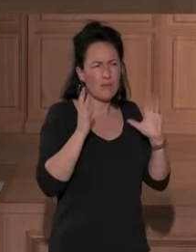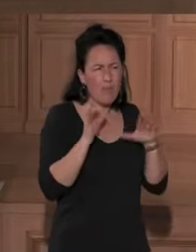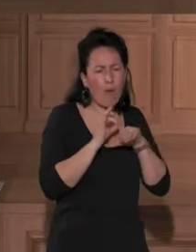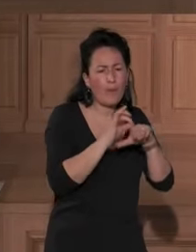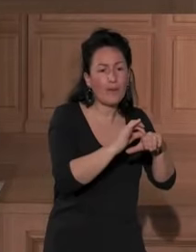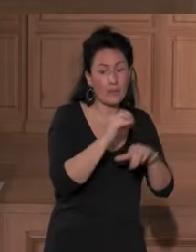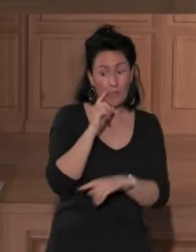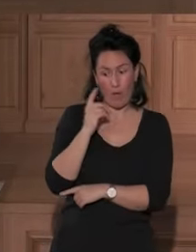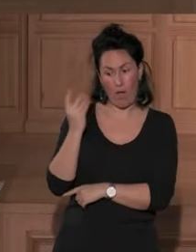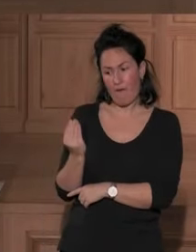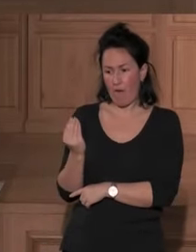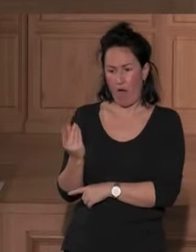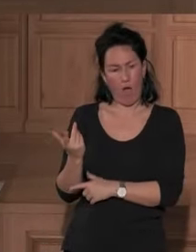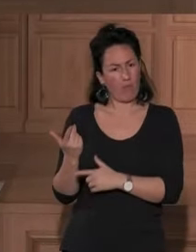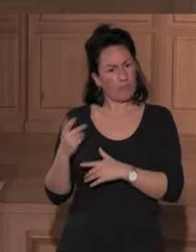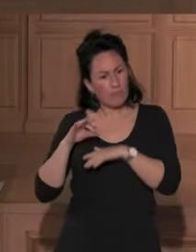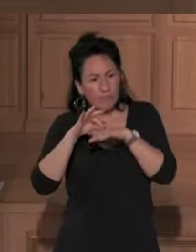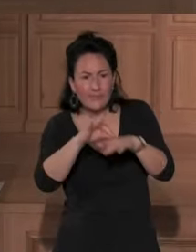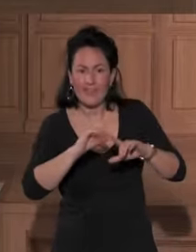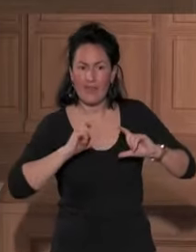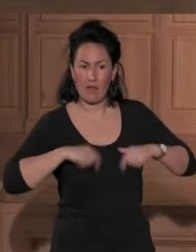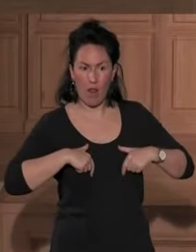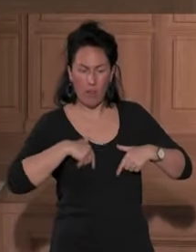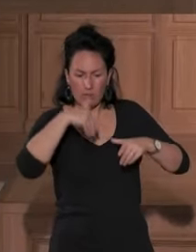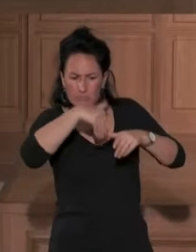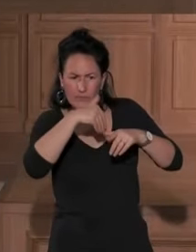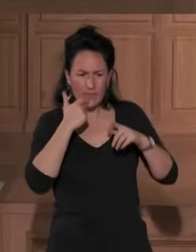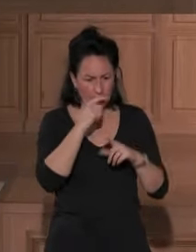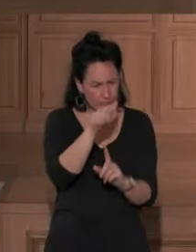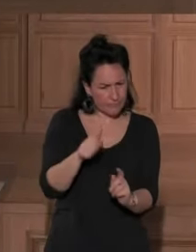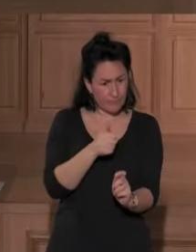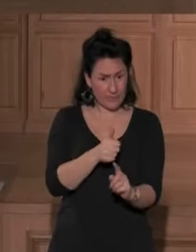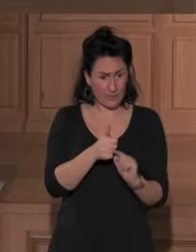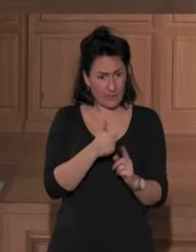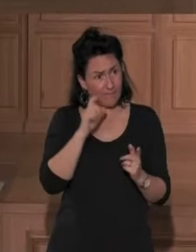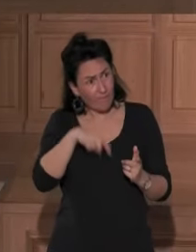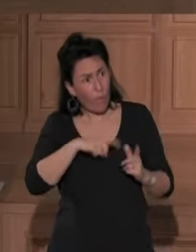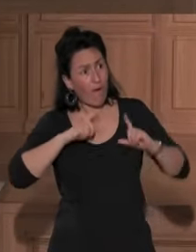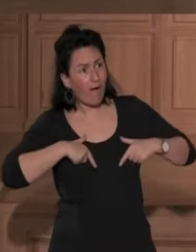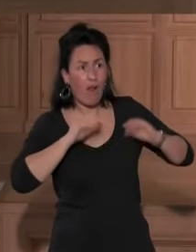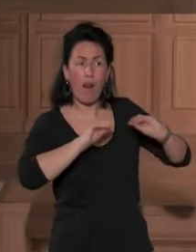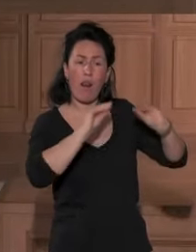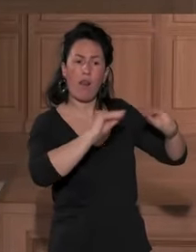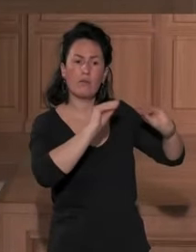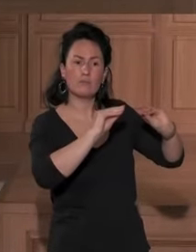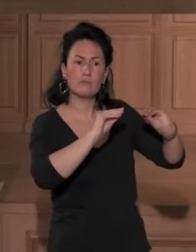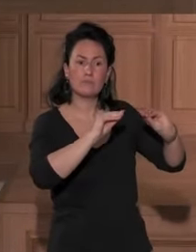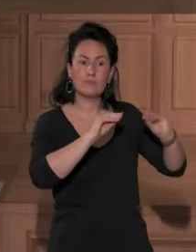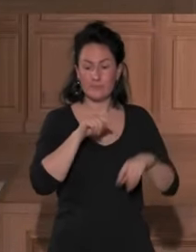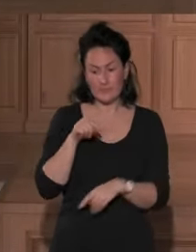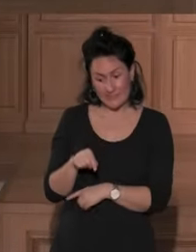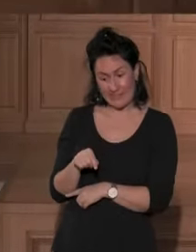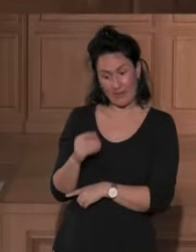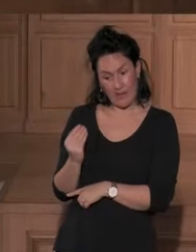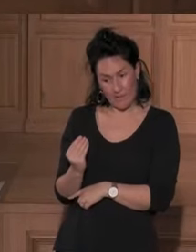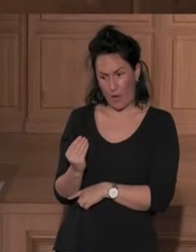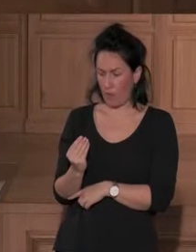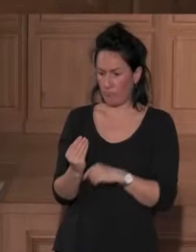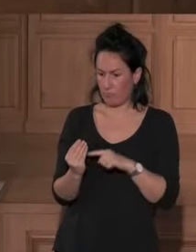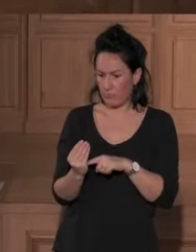vous accompagnez un enfant à l'école, c'est l'école qu'il faut former. C'est aux enfants de 3 ans qu'il faut rendre acteurs du